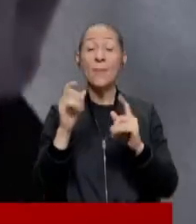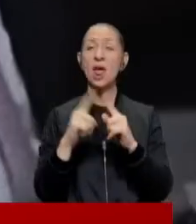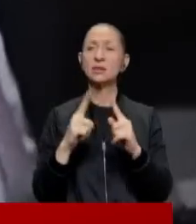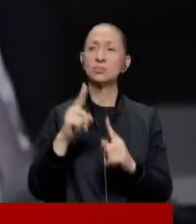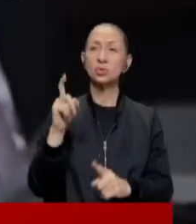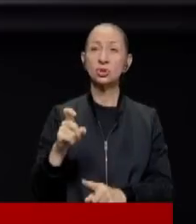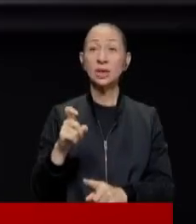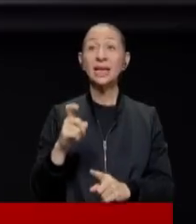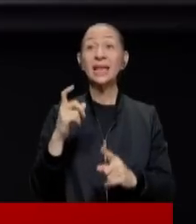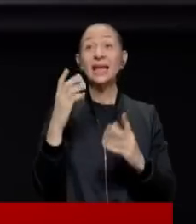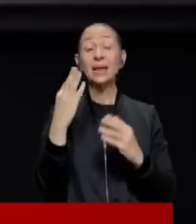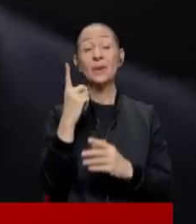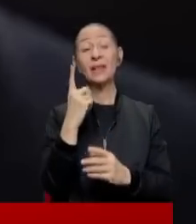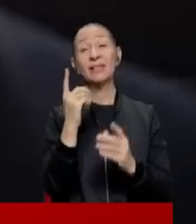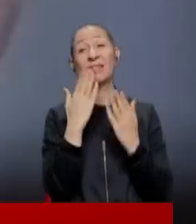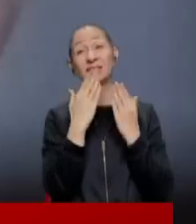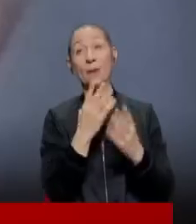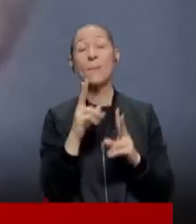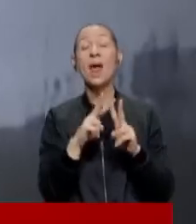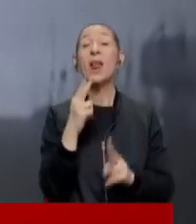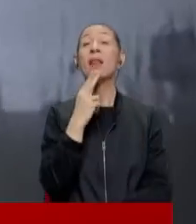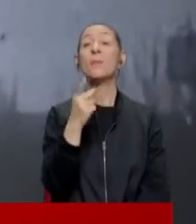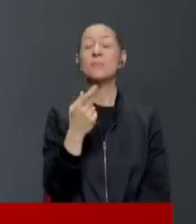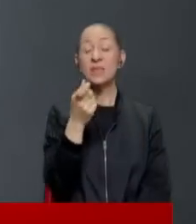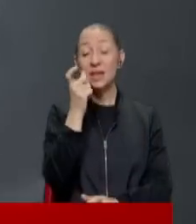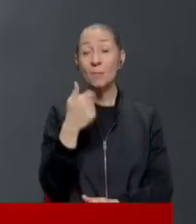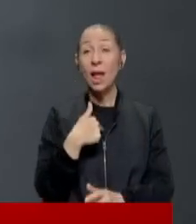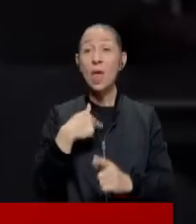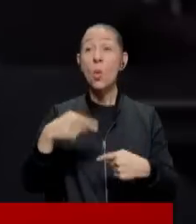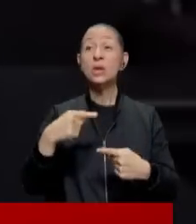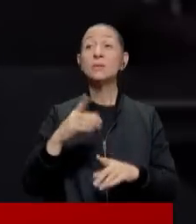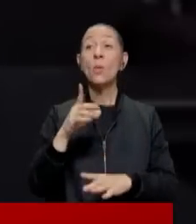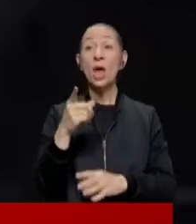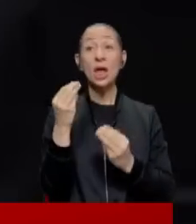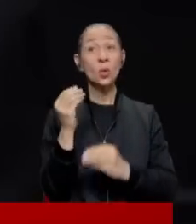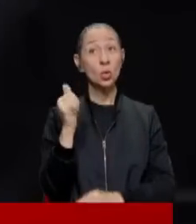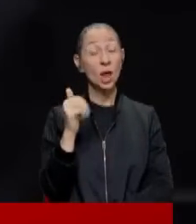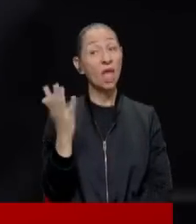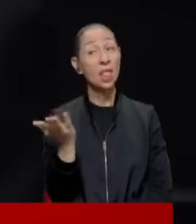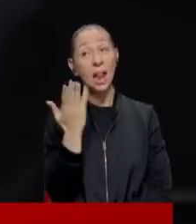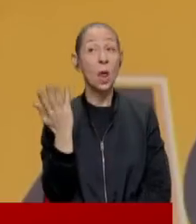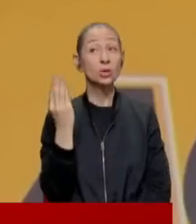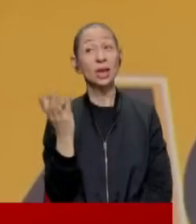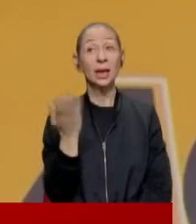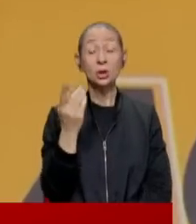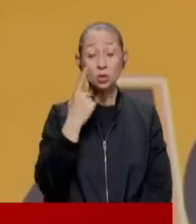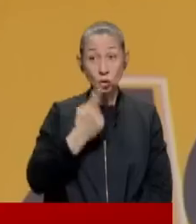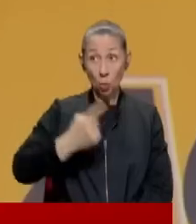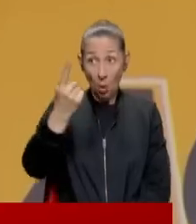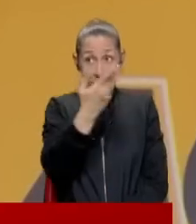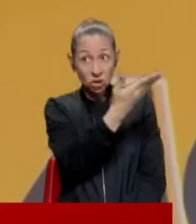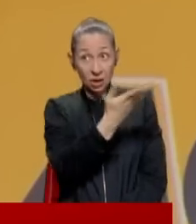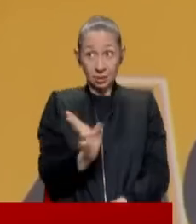Gelin hanıma Meral Hanım dikkat et beni kendinde de uğraştırma bunlar iyi günler daha neler olacak neler